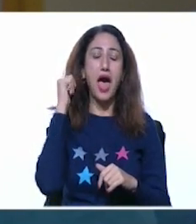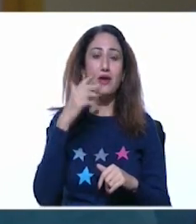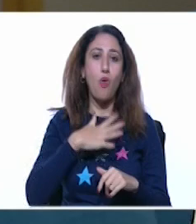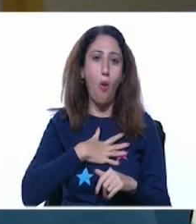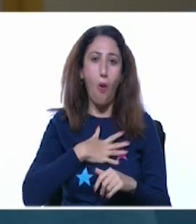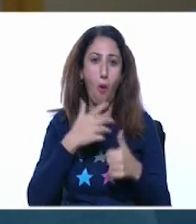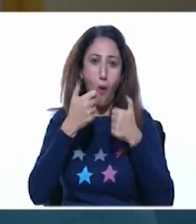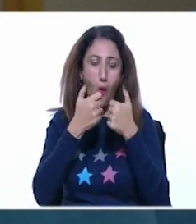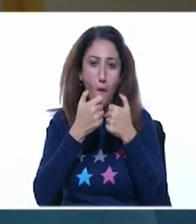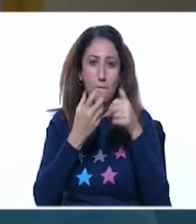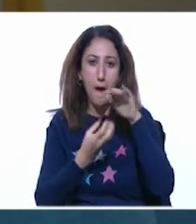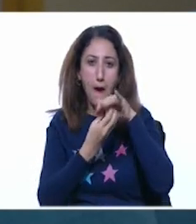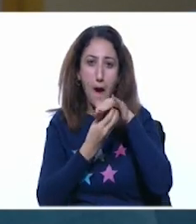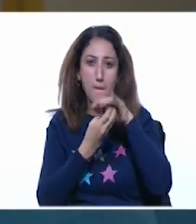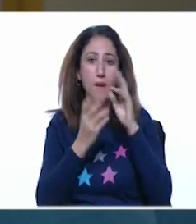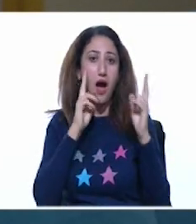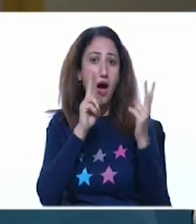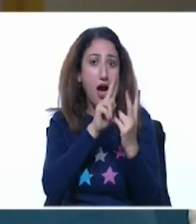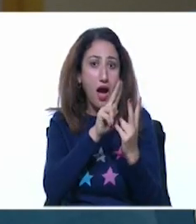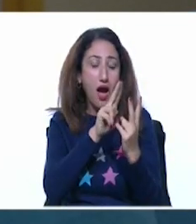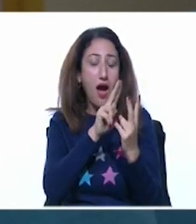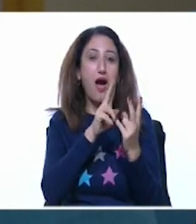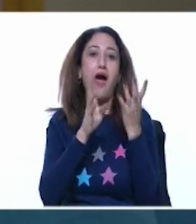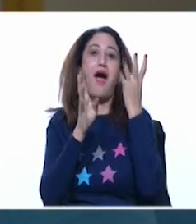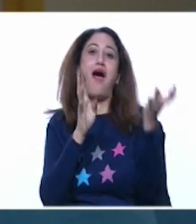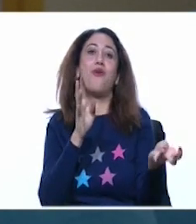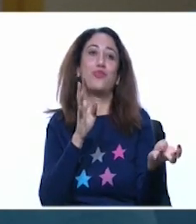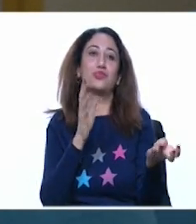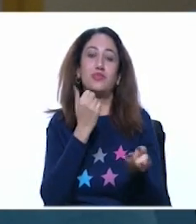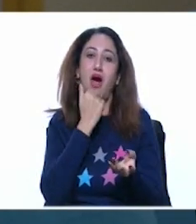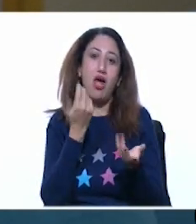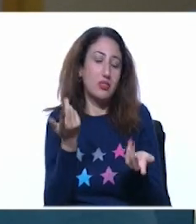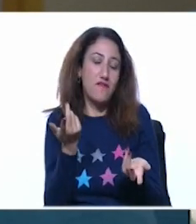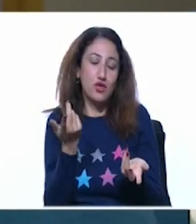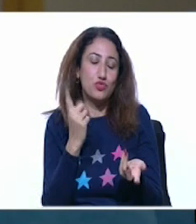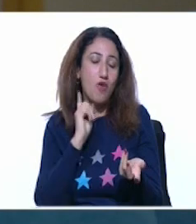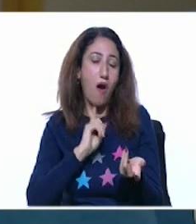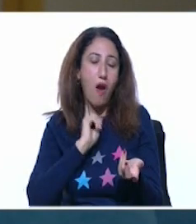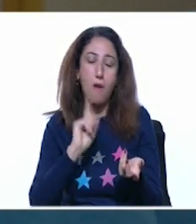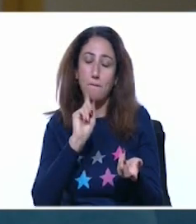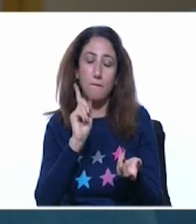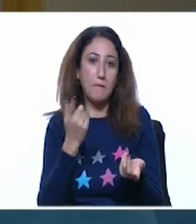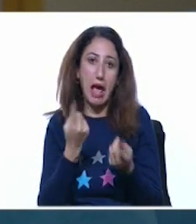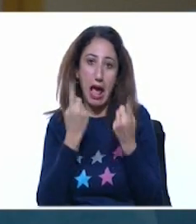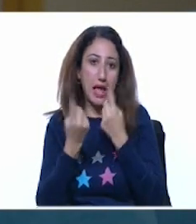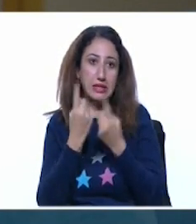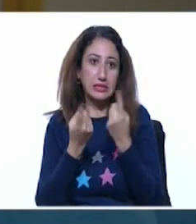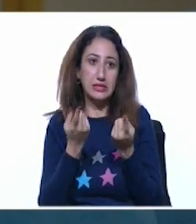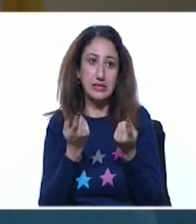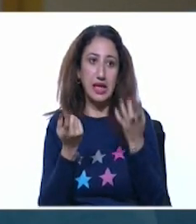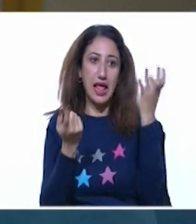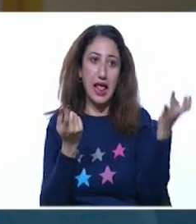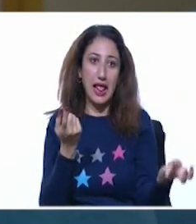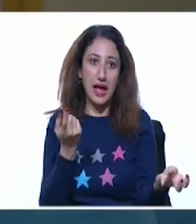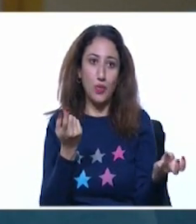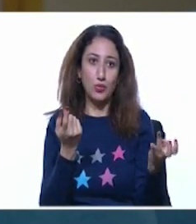بني ادم ممكن يضعف. اتجوزها وما عملش حاجه غلط برضه، ما عملش حاجه حرام يعني، ما الموضوع ما كانش فيه حرام ان